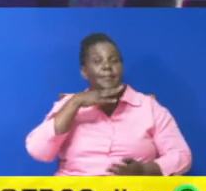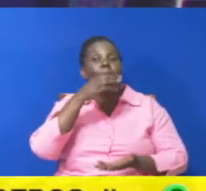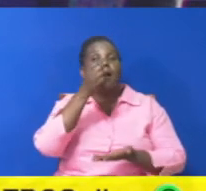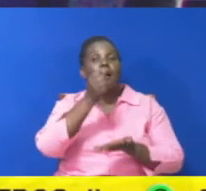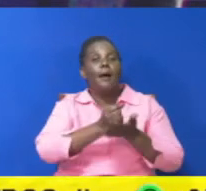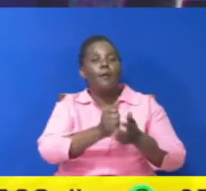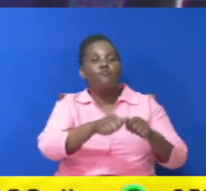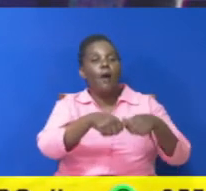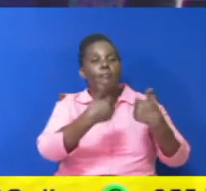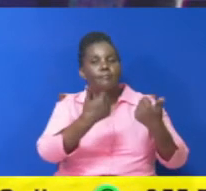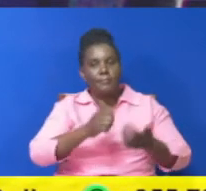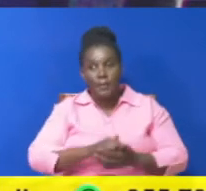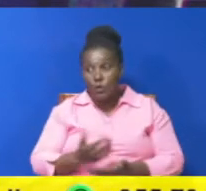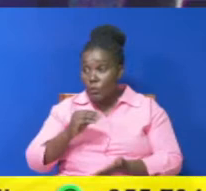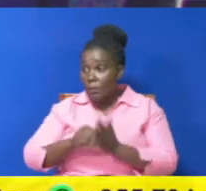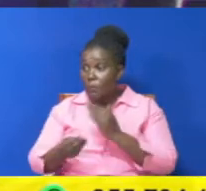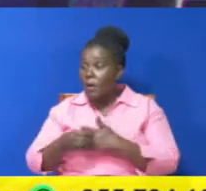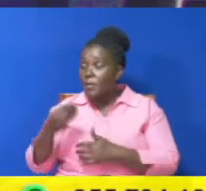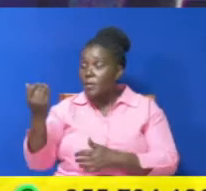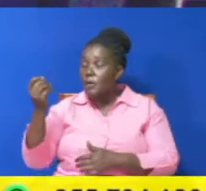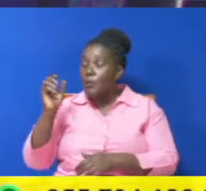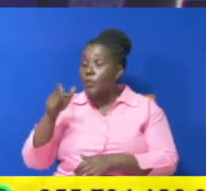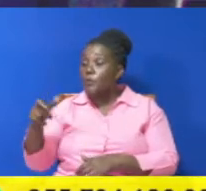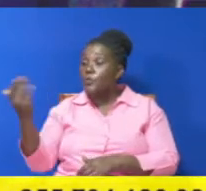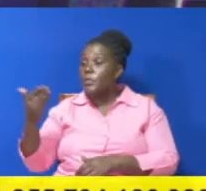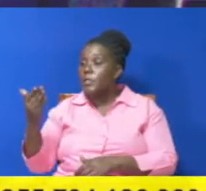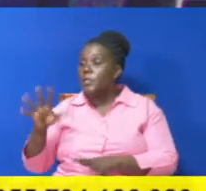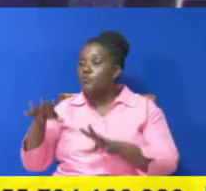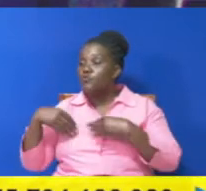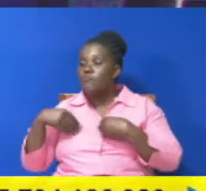alivyo ndivyo alivyo, hataki kubadilika hata usemeje.